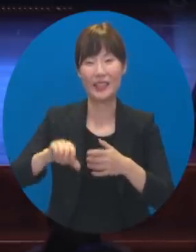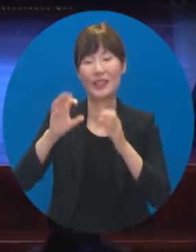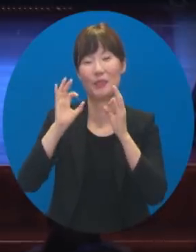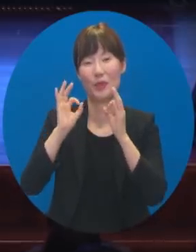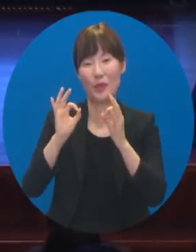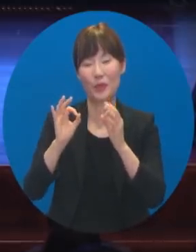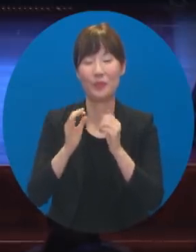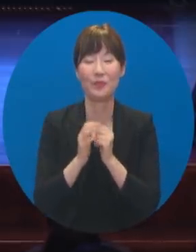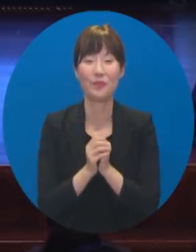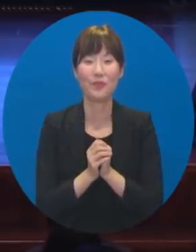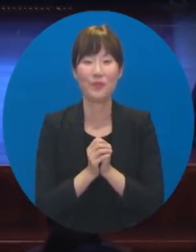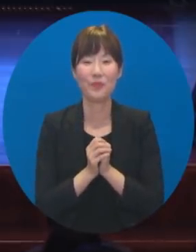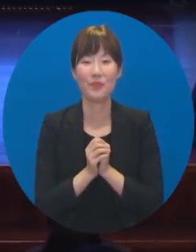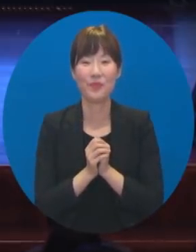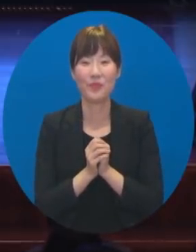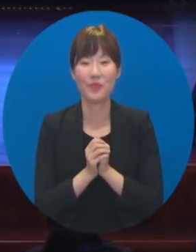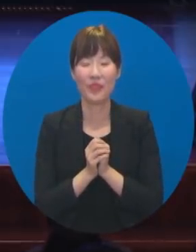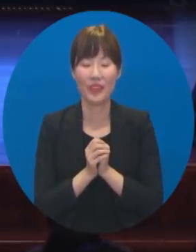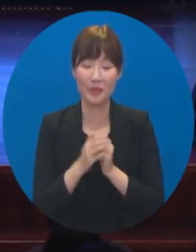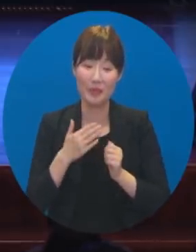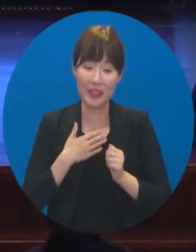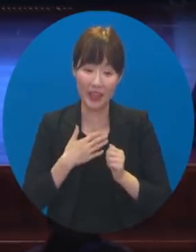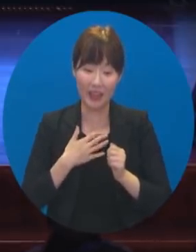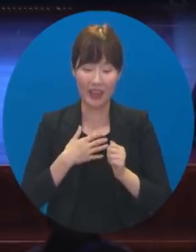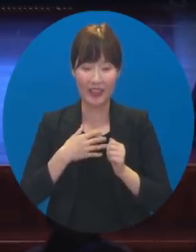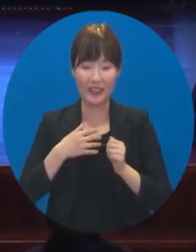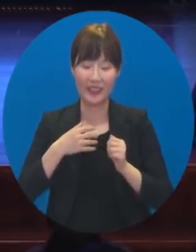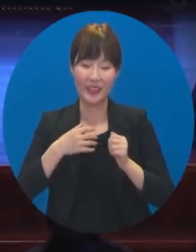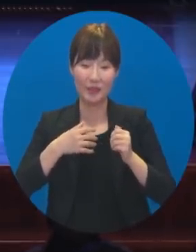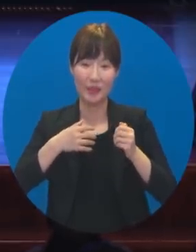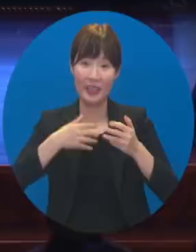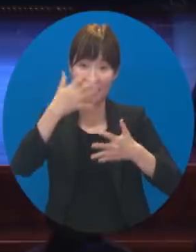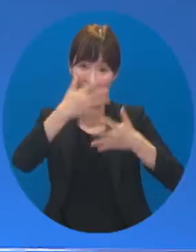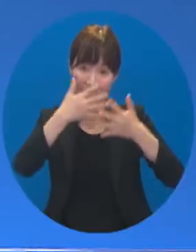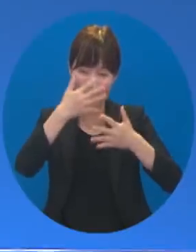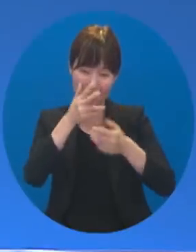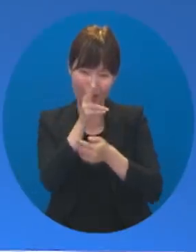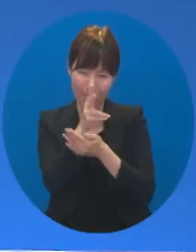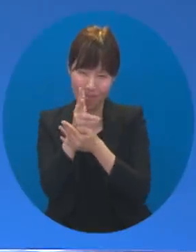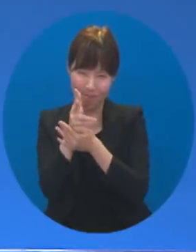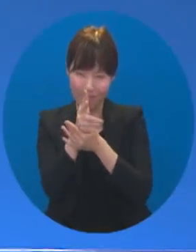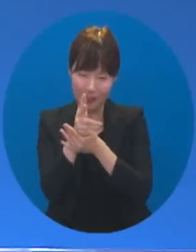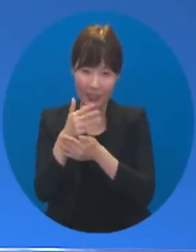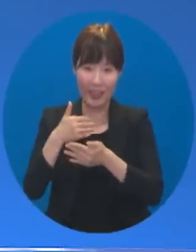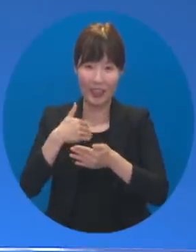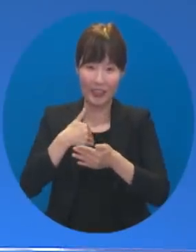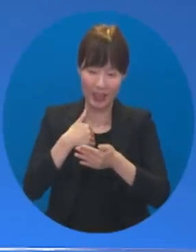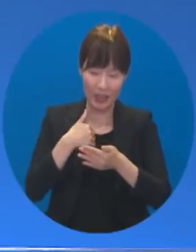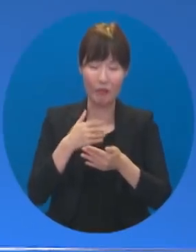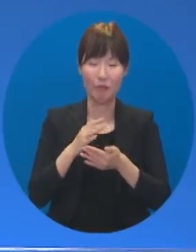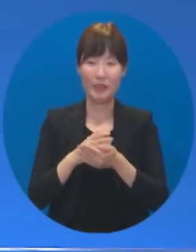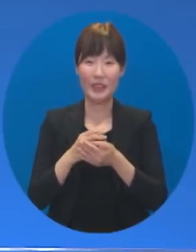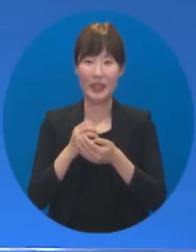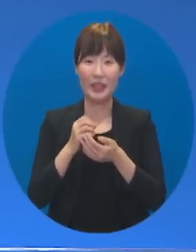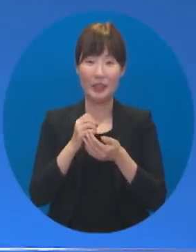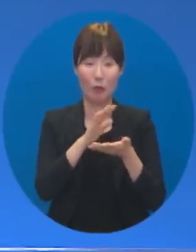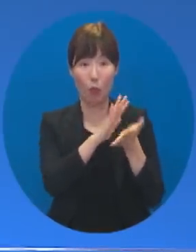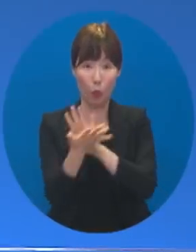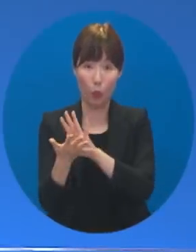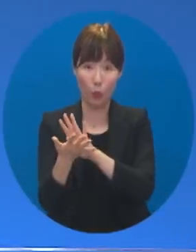지하 주차장에서 가면라이더 영상도 찍으면서 제가 악당이 되어서 변신할 때까지 기다려주고, 한참